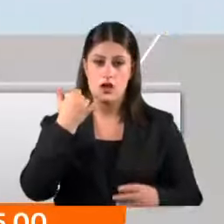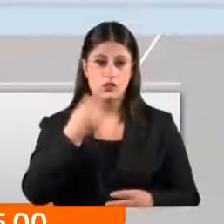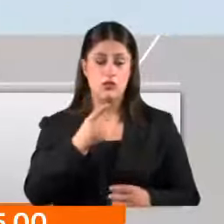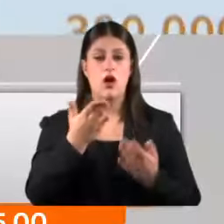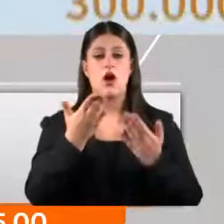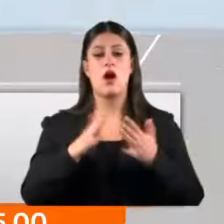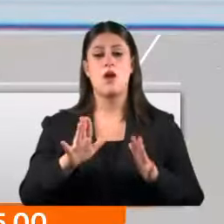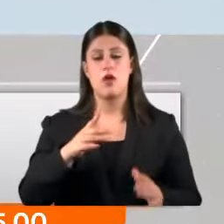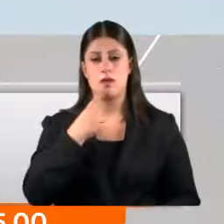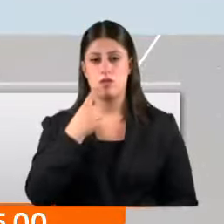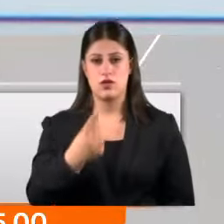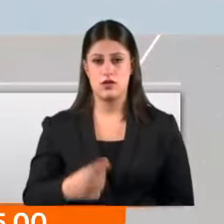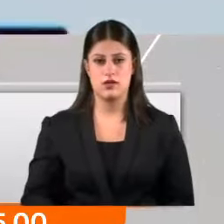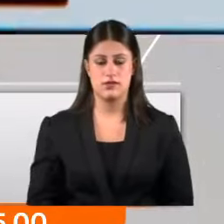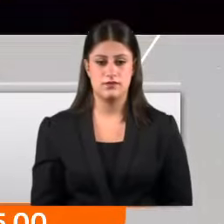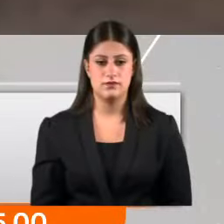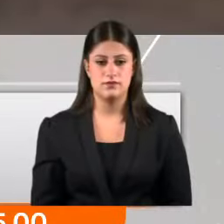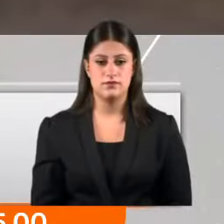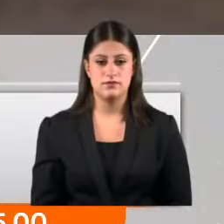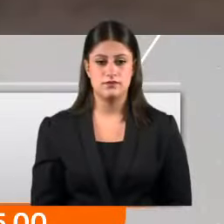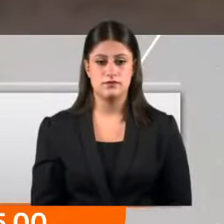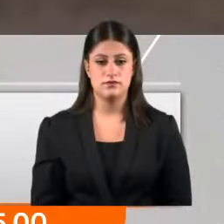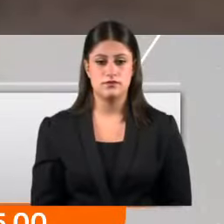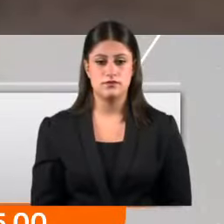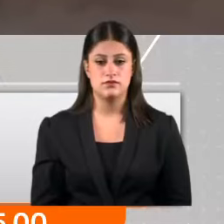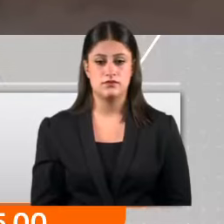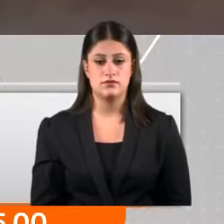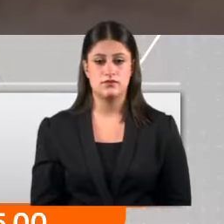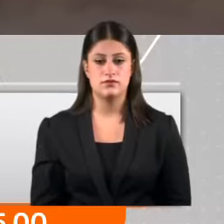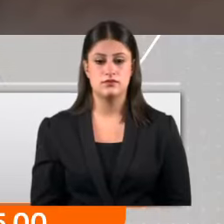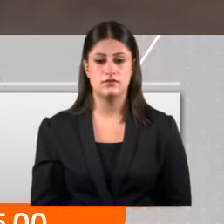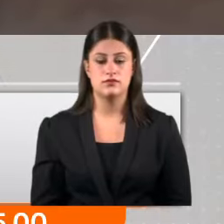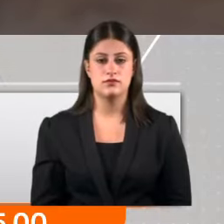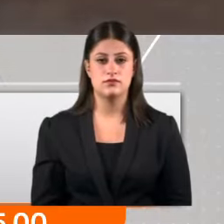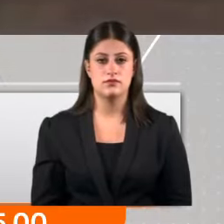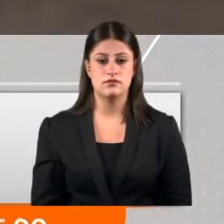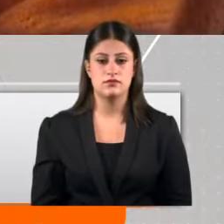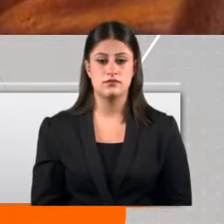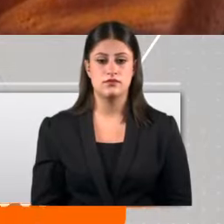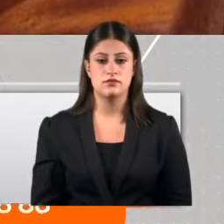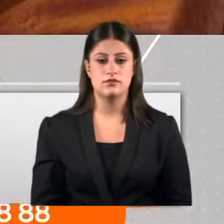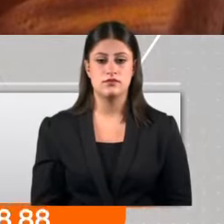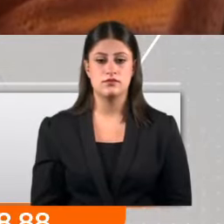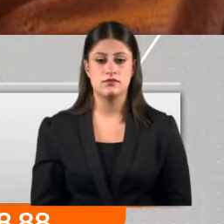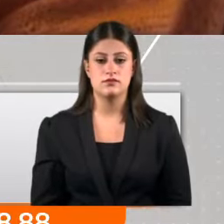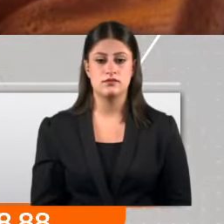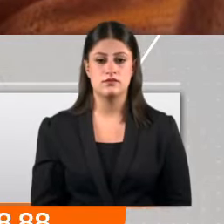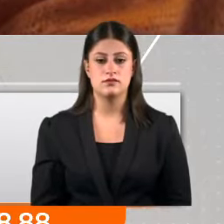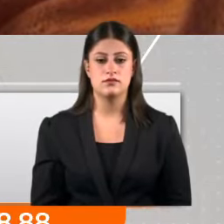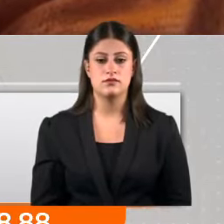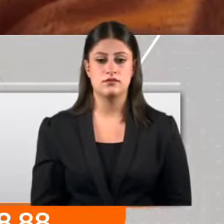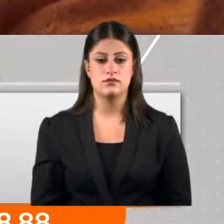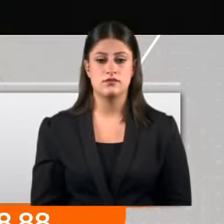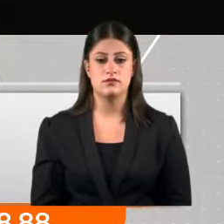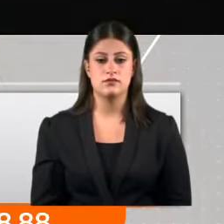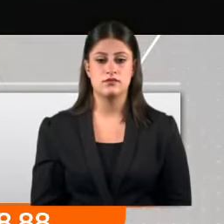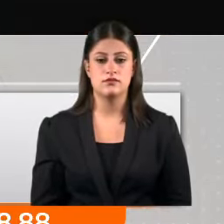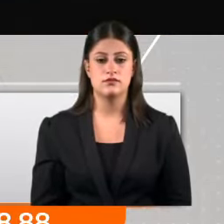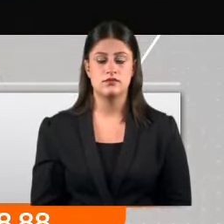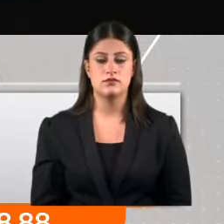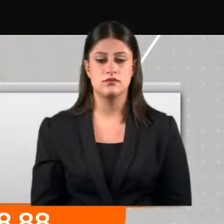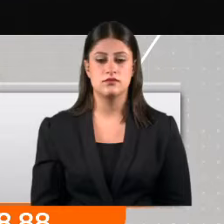etmedi. Muhasebeciye talimat verecek, gidecek, vergi dairesini ödeyecek. Doğru mu anladın? Doğru ama 15 dakika, 10 dakika vergi